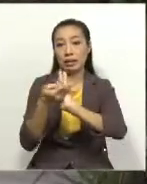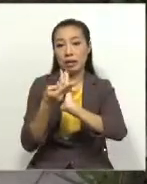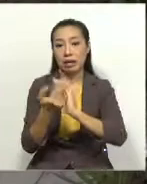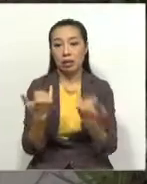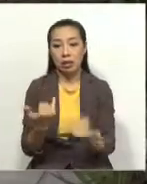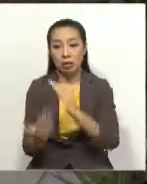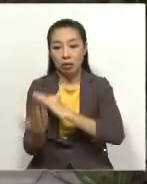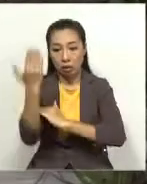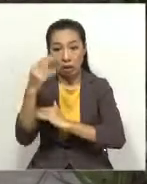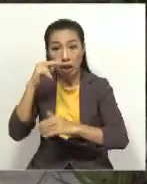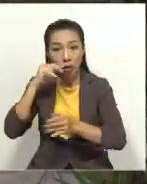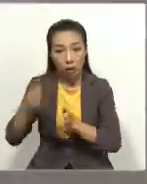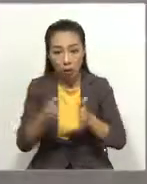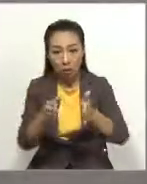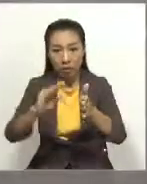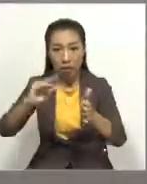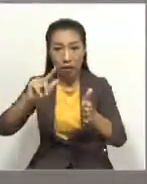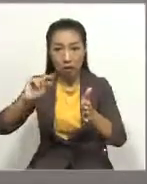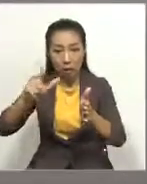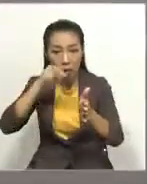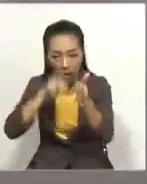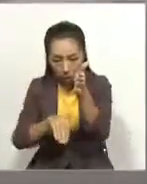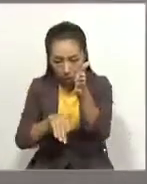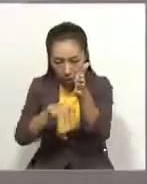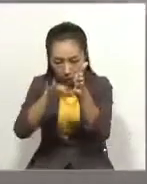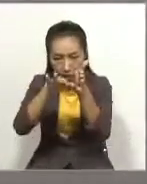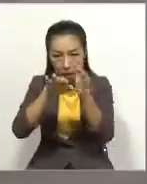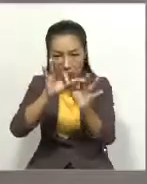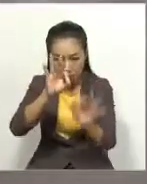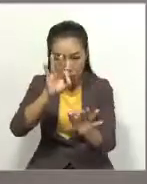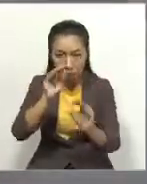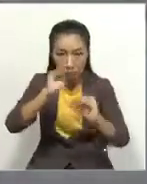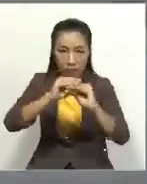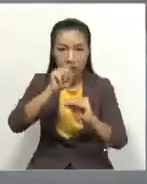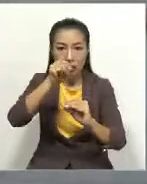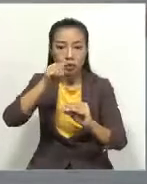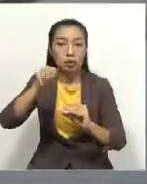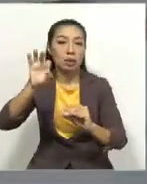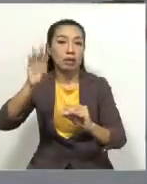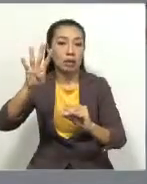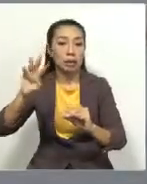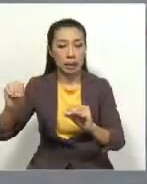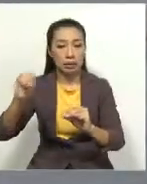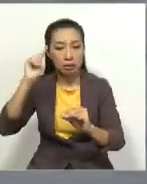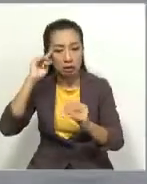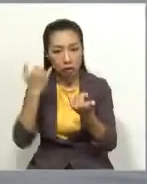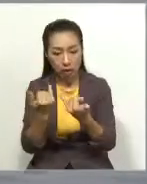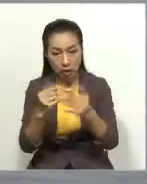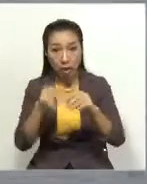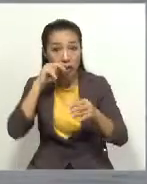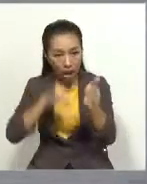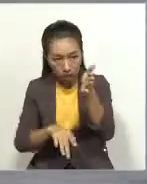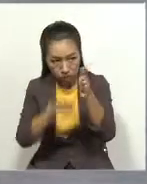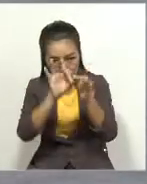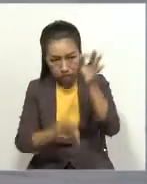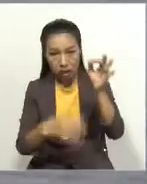ซึ่งเช้าวันนี้สูงขึ้นมาอีก1เมตร94เซนติเมตรนะคะทำให้ระดับน้ำนั้นอยู่ที่10เมตร24เซนติ